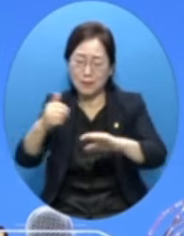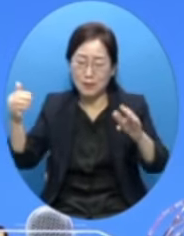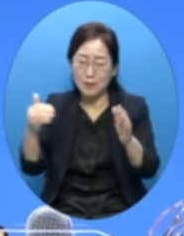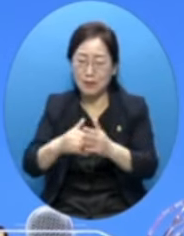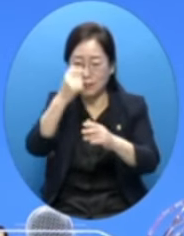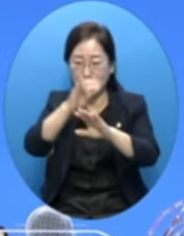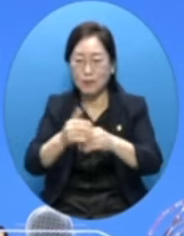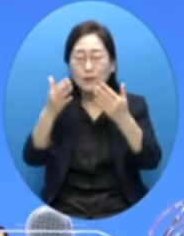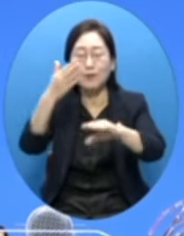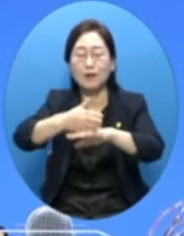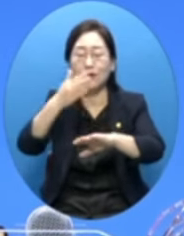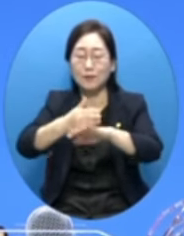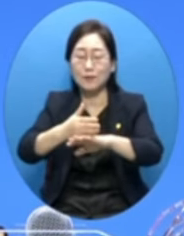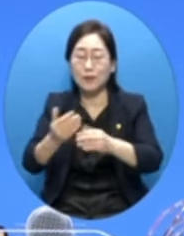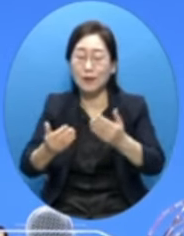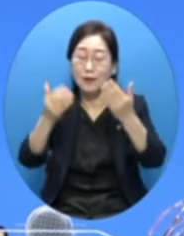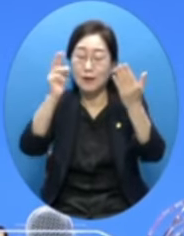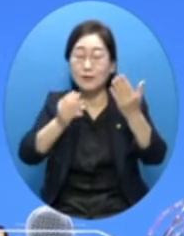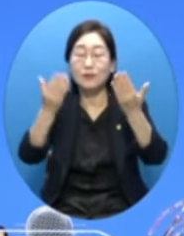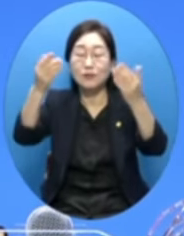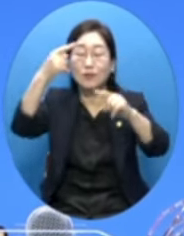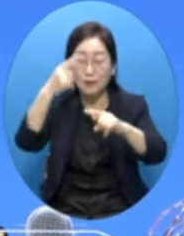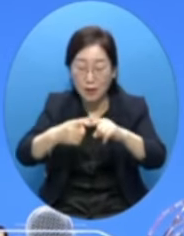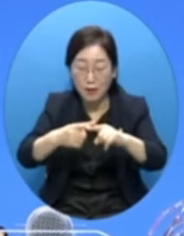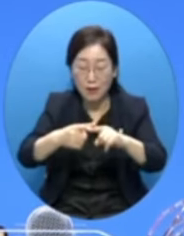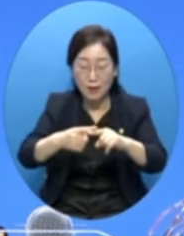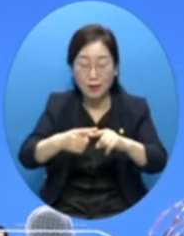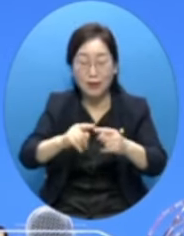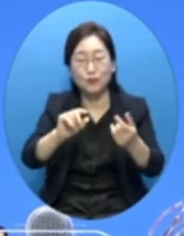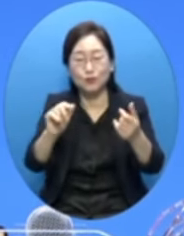예배드리며 감사하며 주님을 찬양하다가 눈을 감는 것입니다.